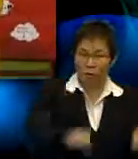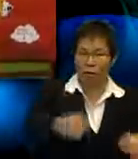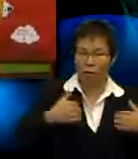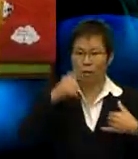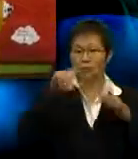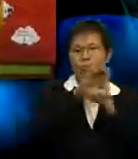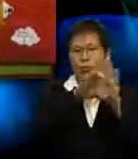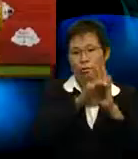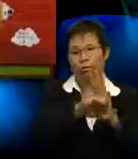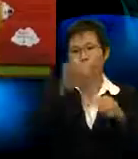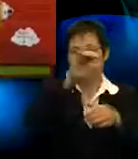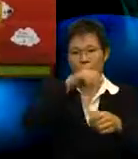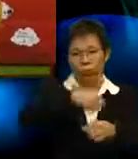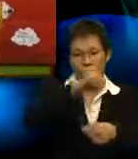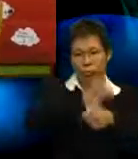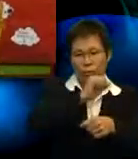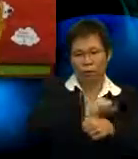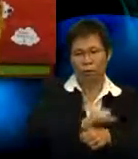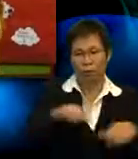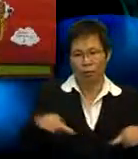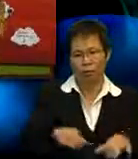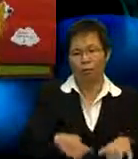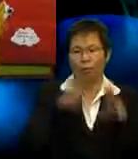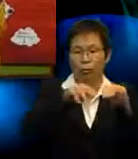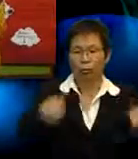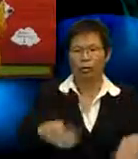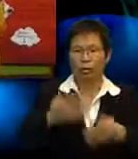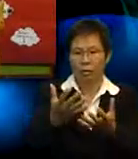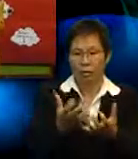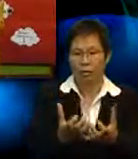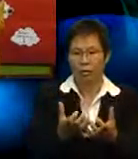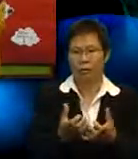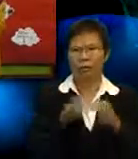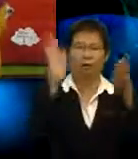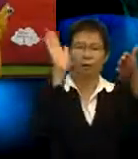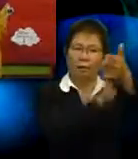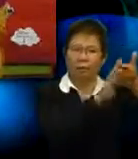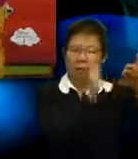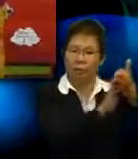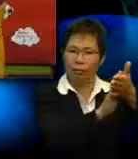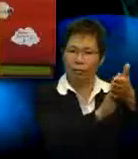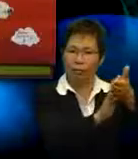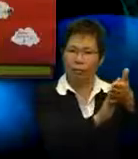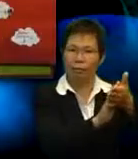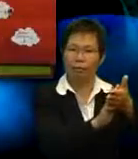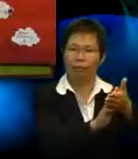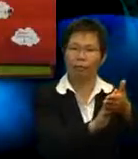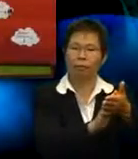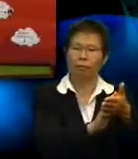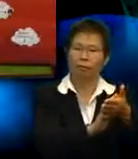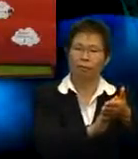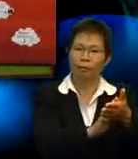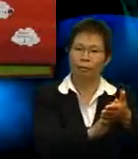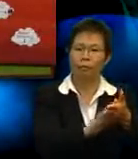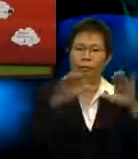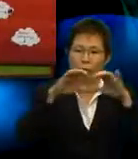kad tugasan yang perlu kamu buat. Murid-murid hendaklah menampal kad identiti kumpulan di mana di kumpulan ini